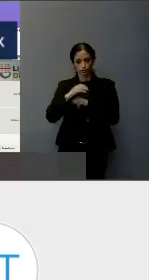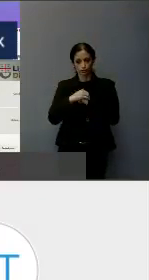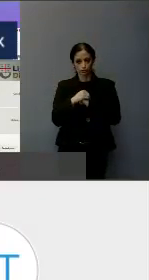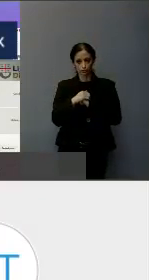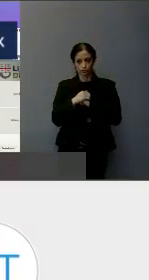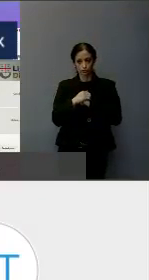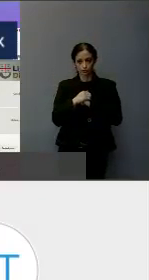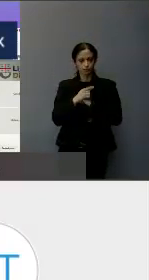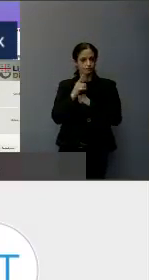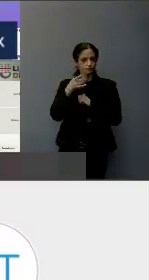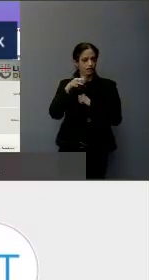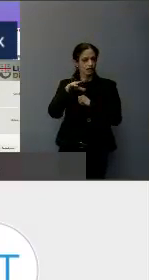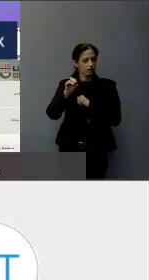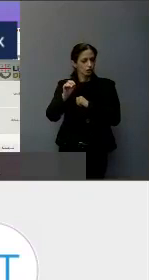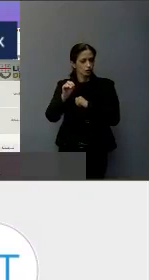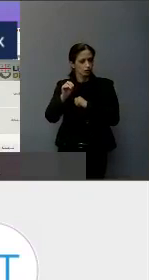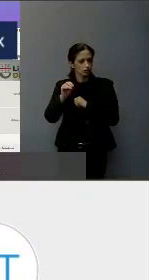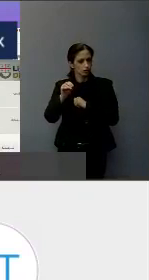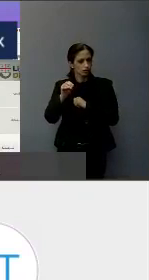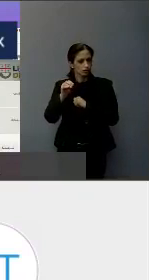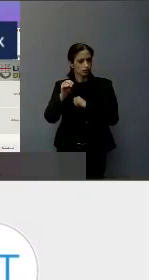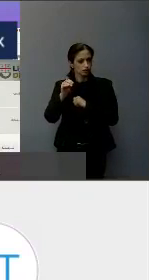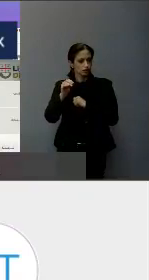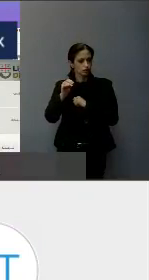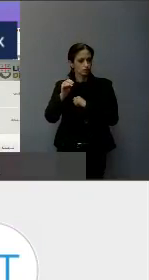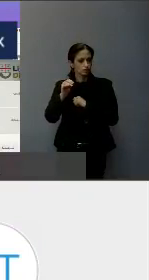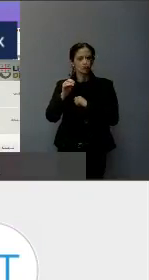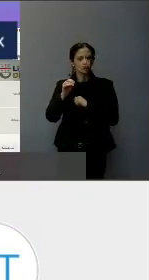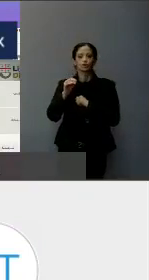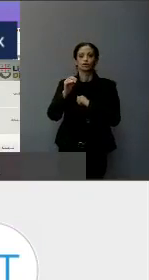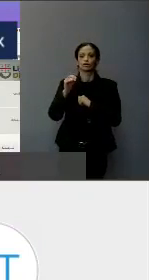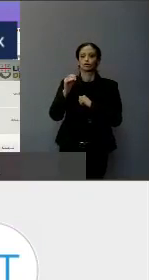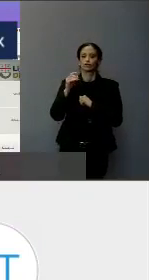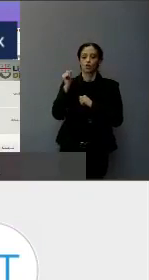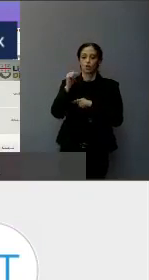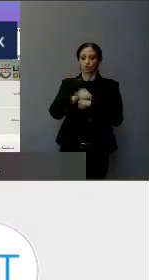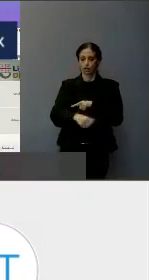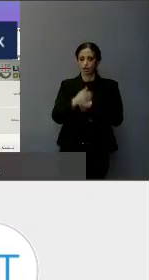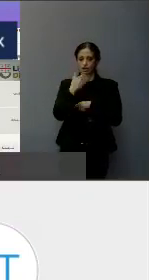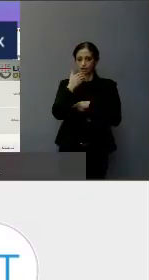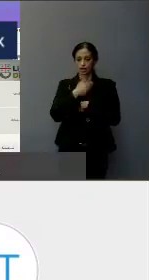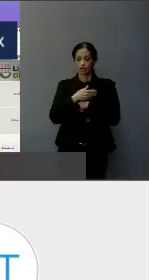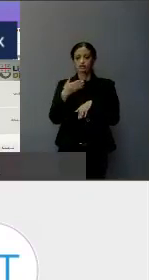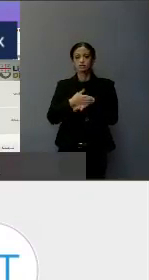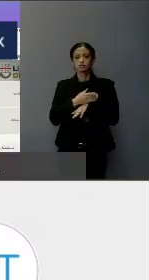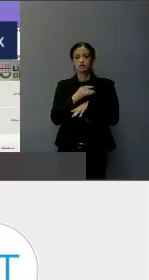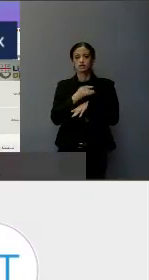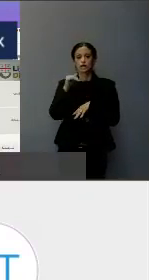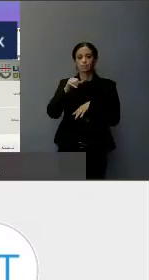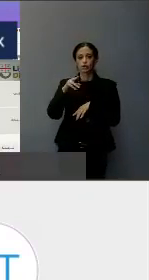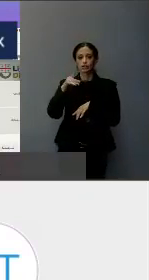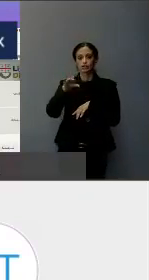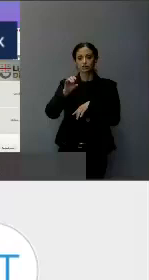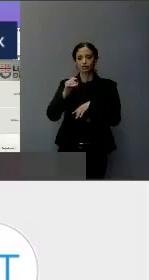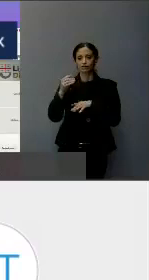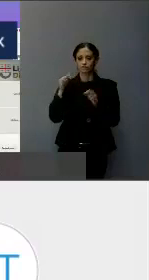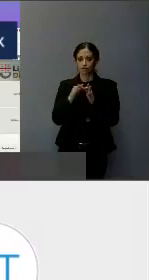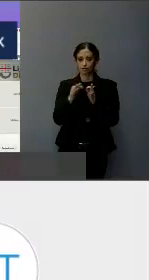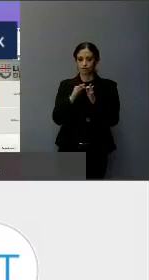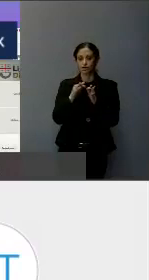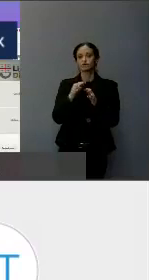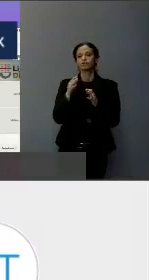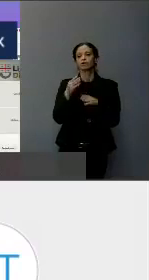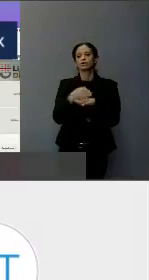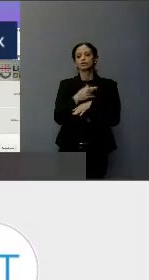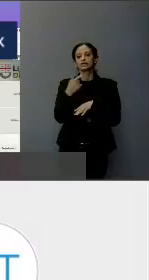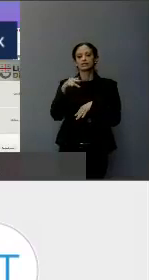consigliere grillo contrario grazie consigliere immordino favorendo le consigliere latini